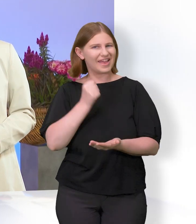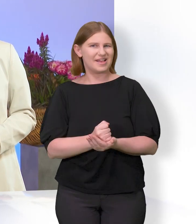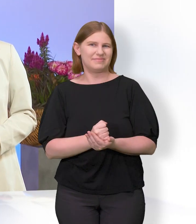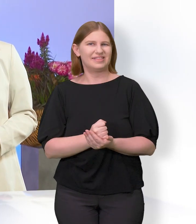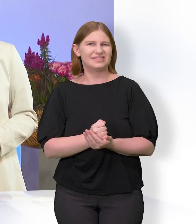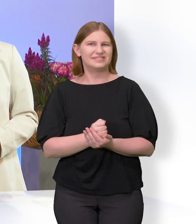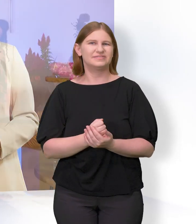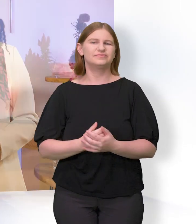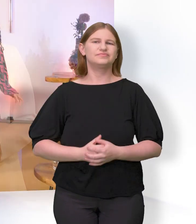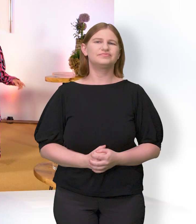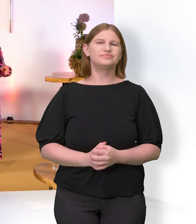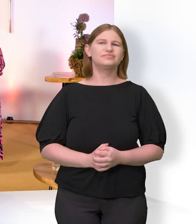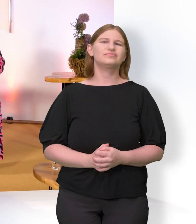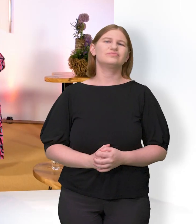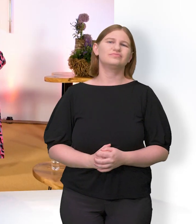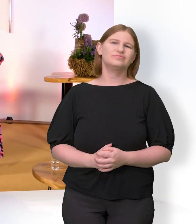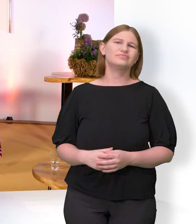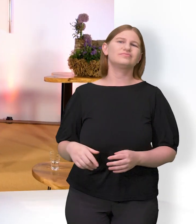Amen.